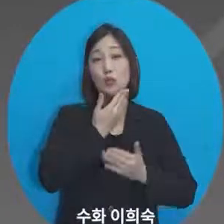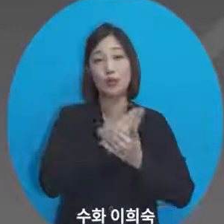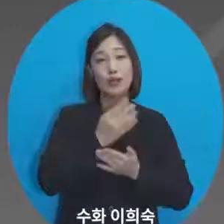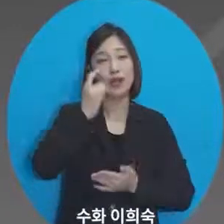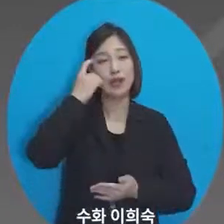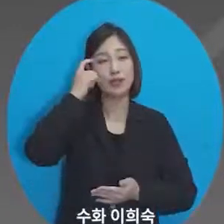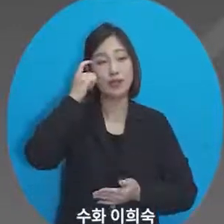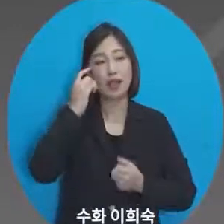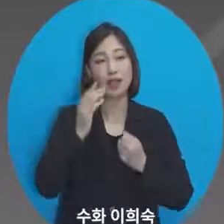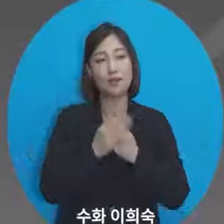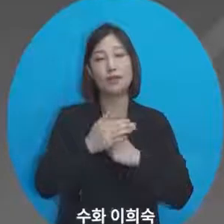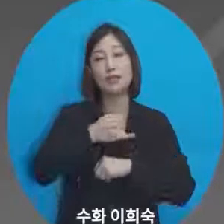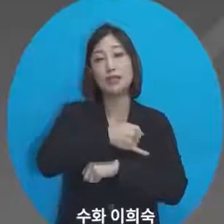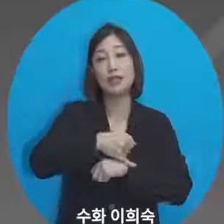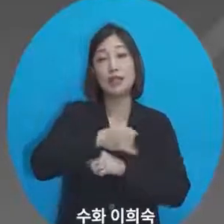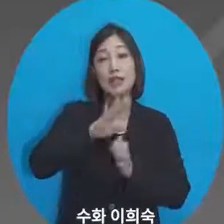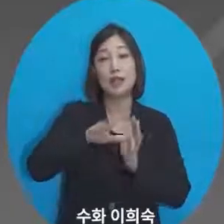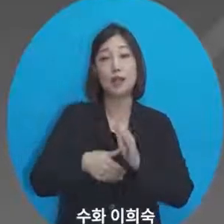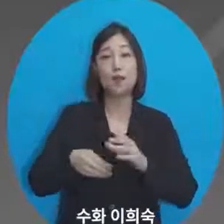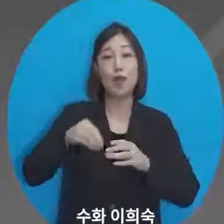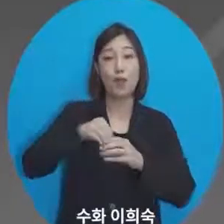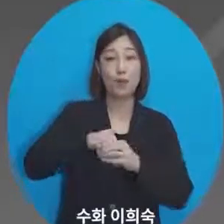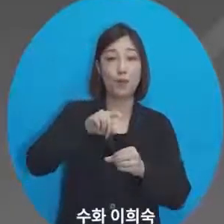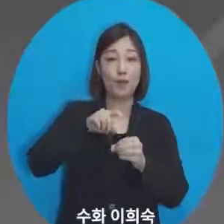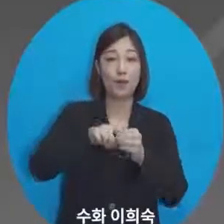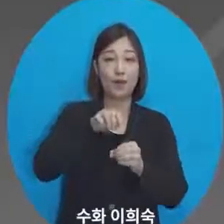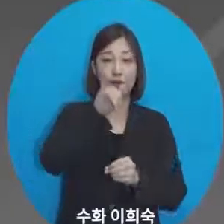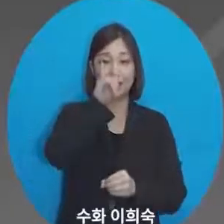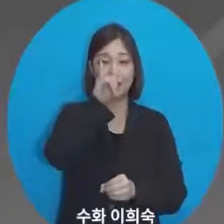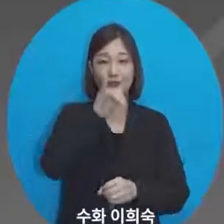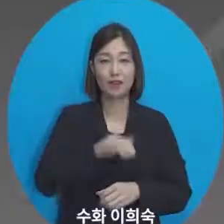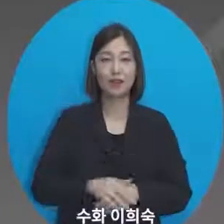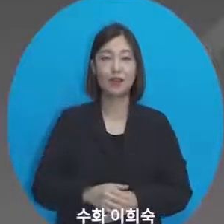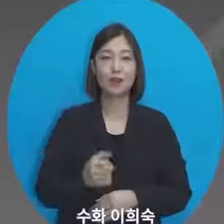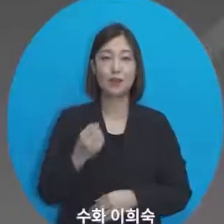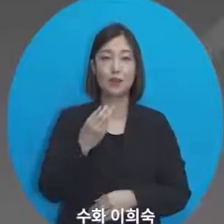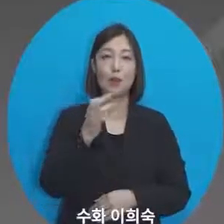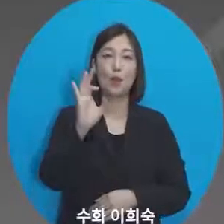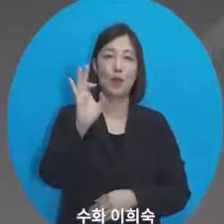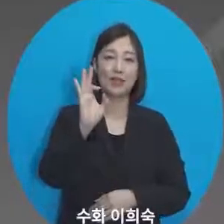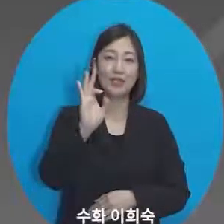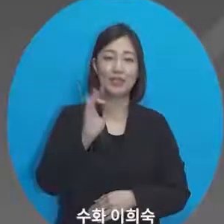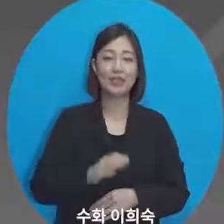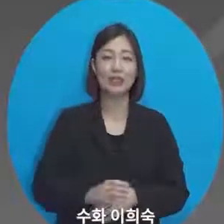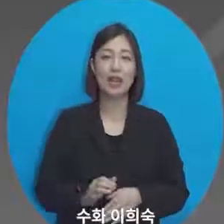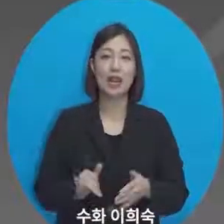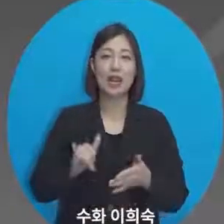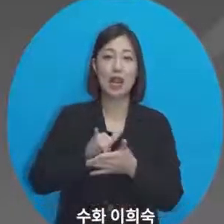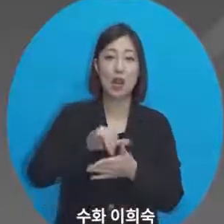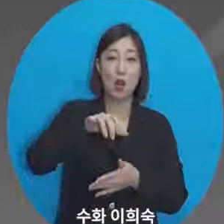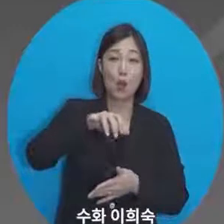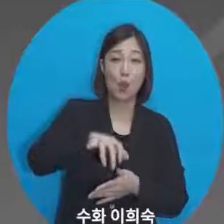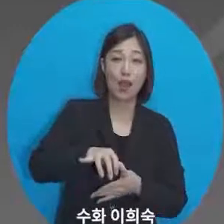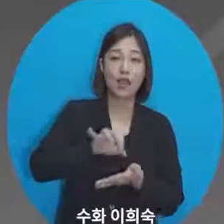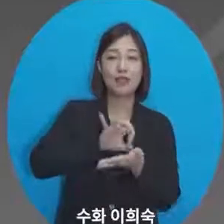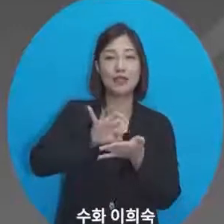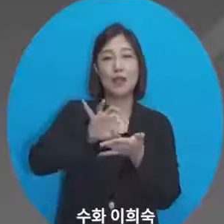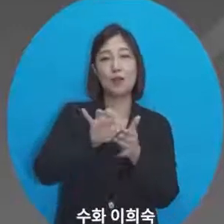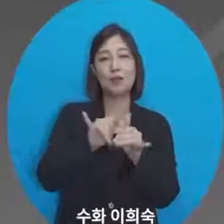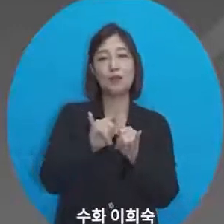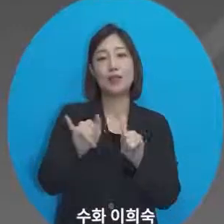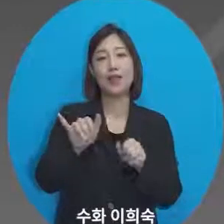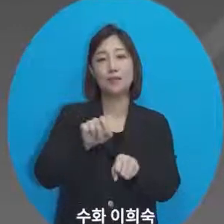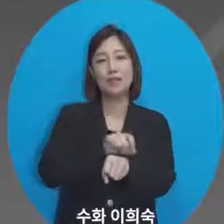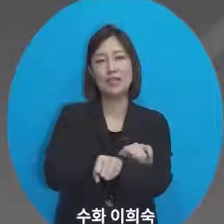수직 동선을 함께 배치하는 것을 목적으로 하였고, 화장실 같은 경우는 공항이라는 이용 특성상